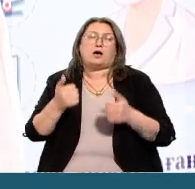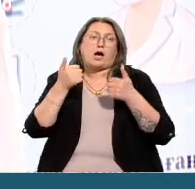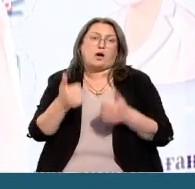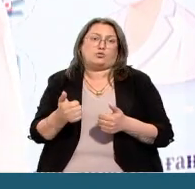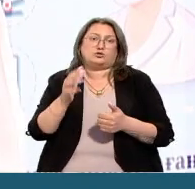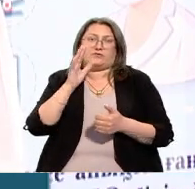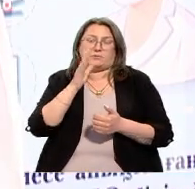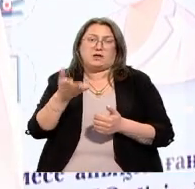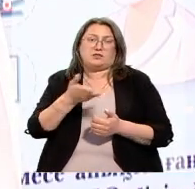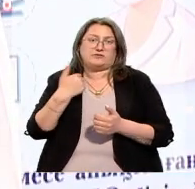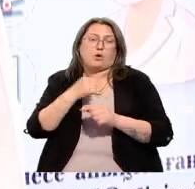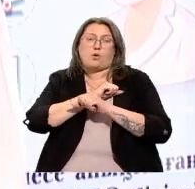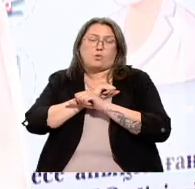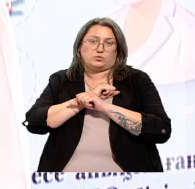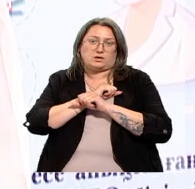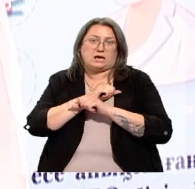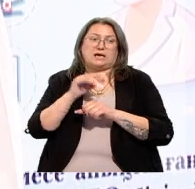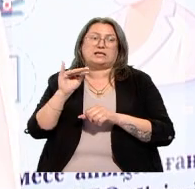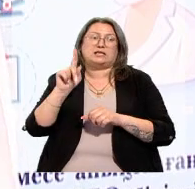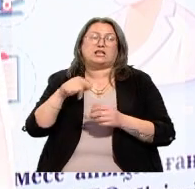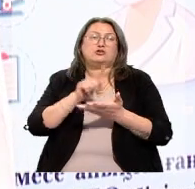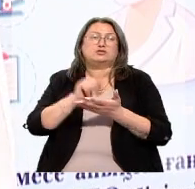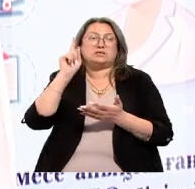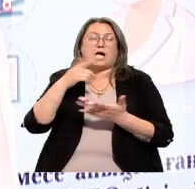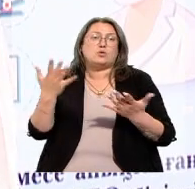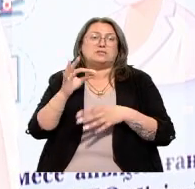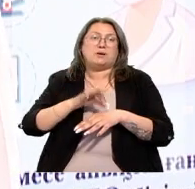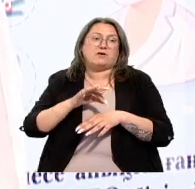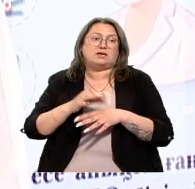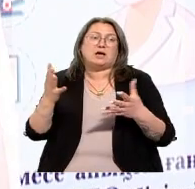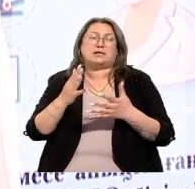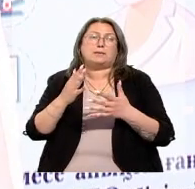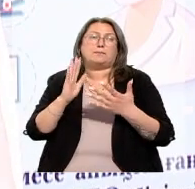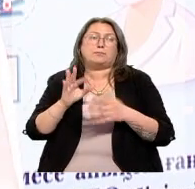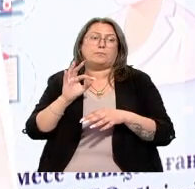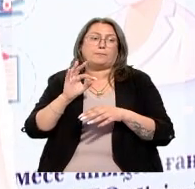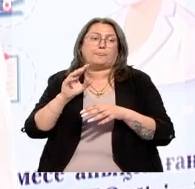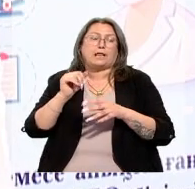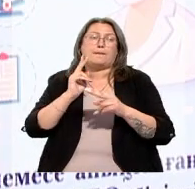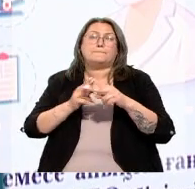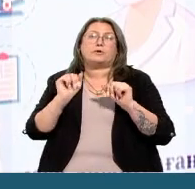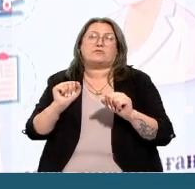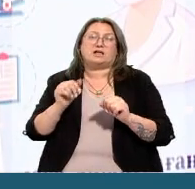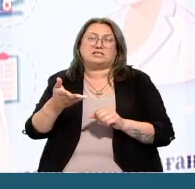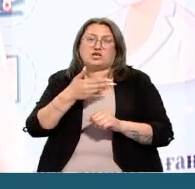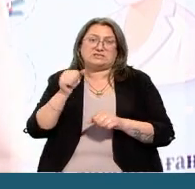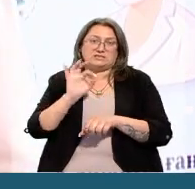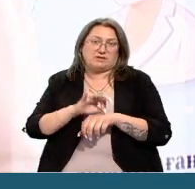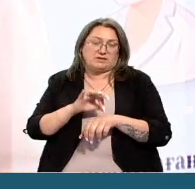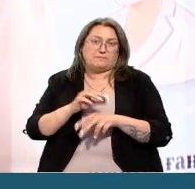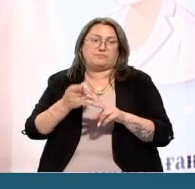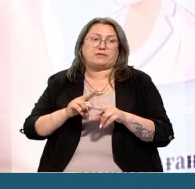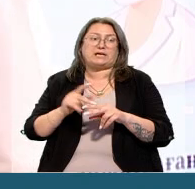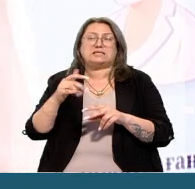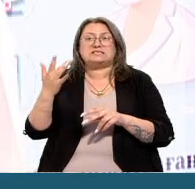хорошая пора нашего отдыха. И мы должны знать такие заболевания, какие у нас проходят заболевания по профилактике наших заболеваний. Это